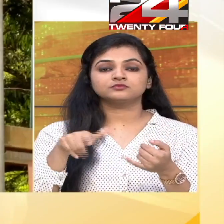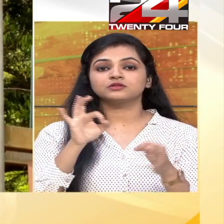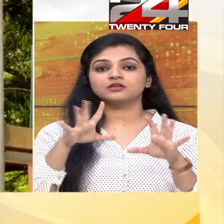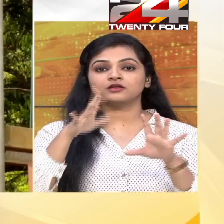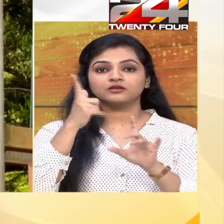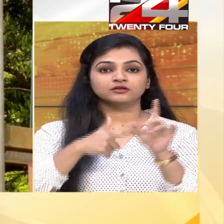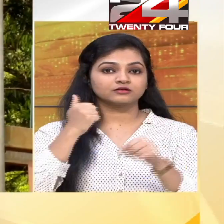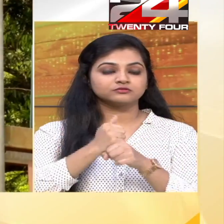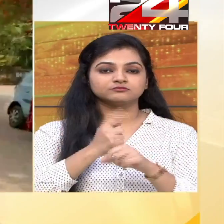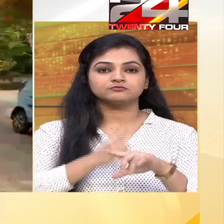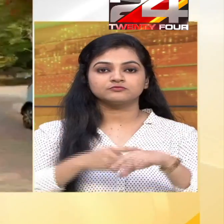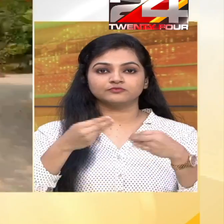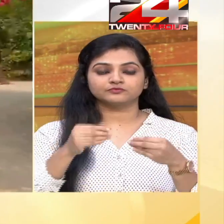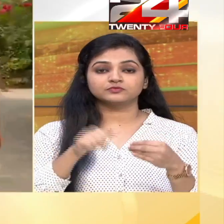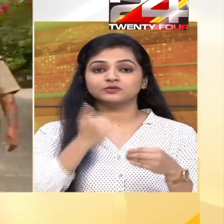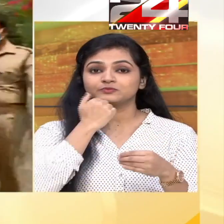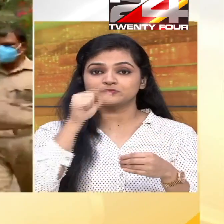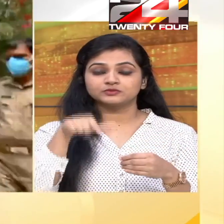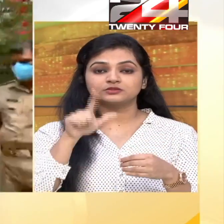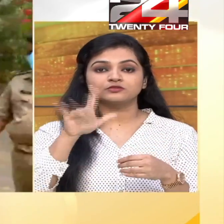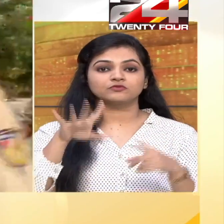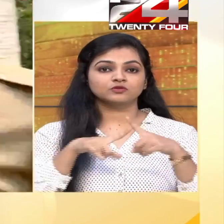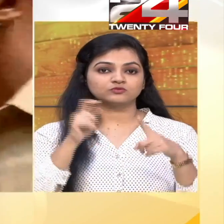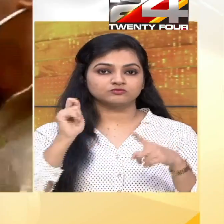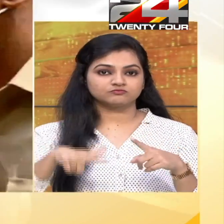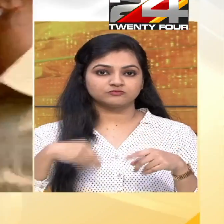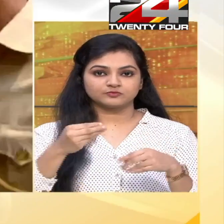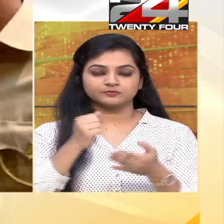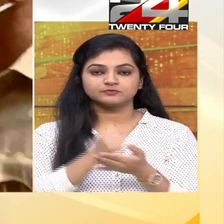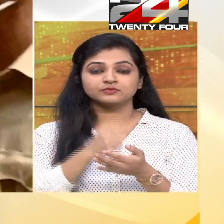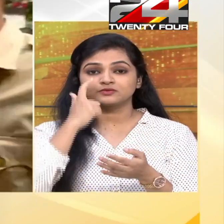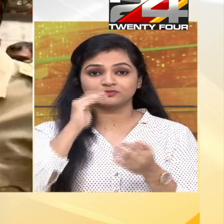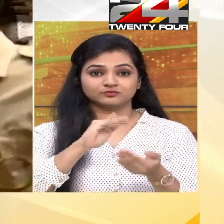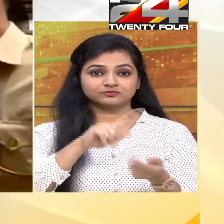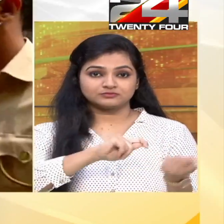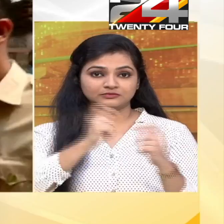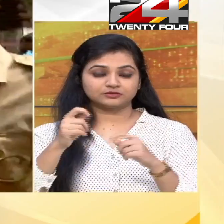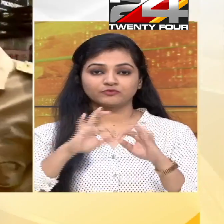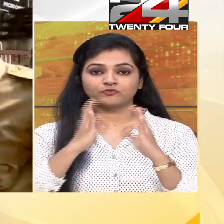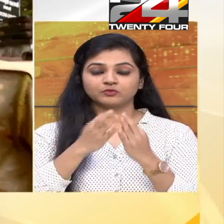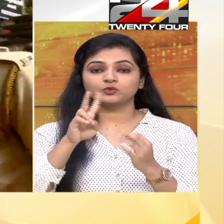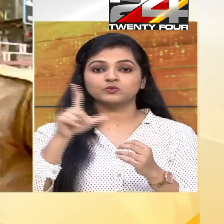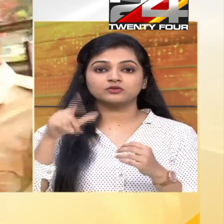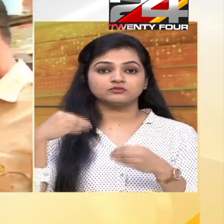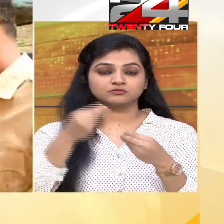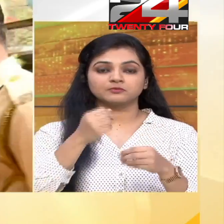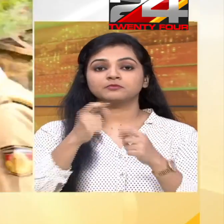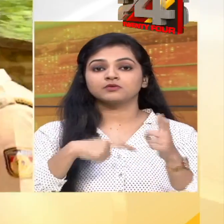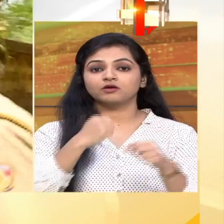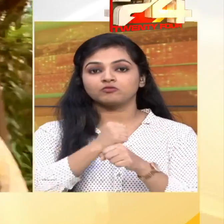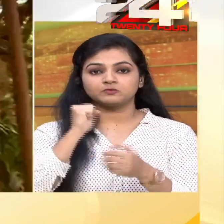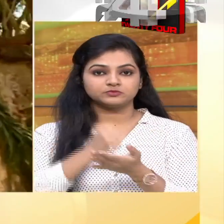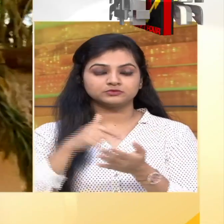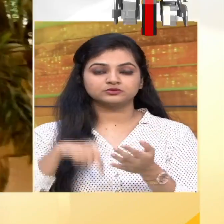കോടതിയാണ് ശിക്ഷ വിധിച്ചത്. പ്രതി 75,000 രൂപ പിഴയും അടയ്ക്കണം. കുട്ടിയുടെ പുനരധിവാസത്തിന് കുടുംബത്തിന് 2 ലക്ഷം രൂപ സർക്കാർ നൽകണമെന്നും